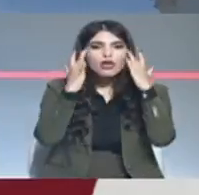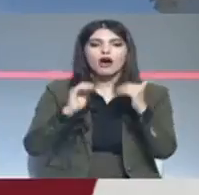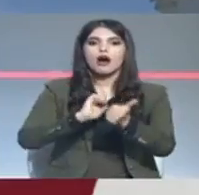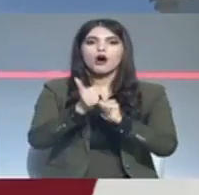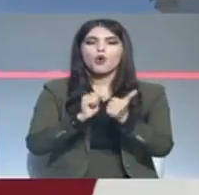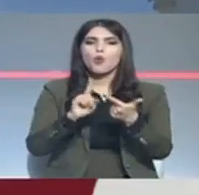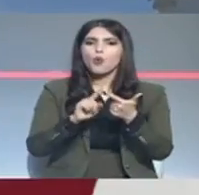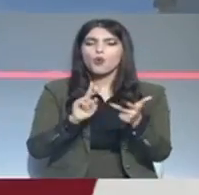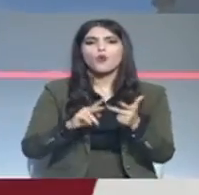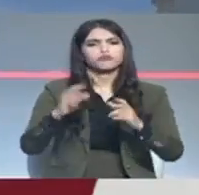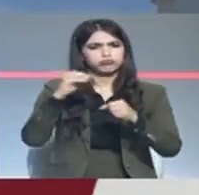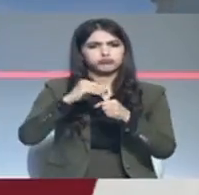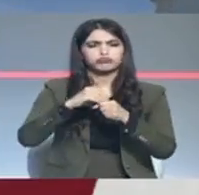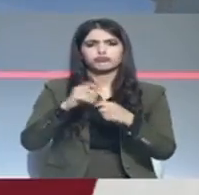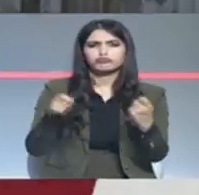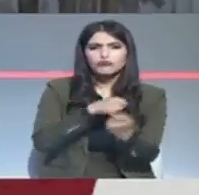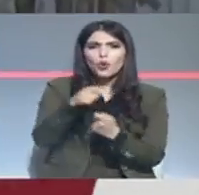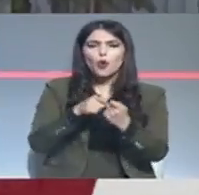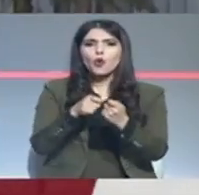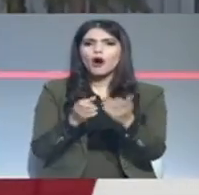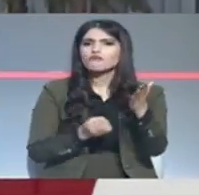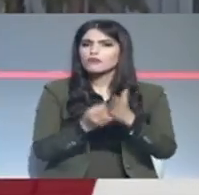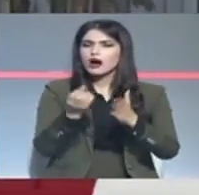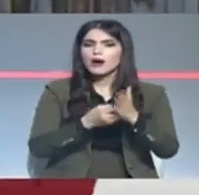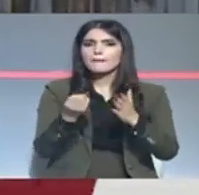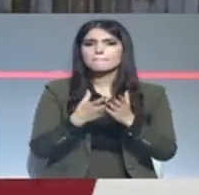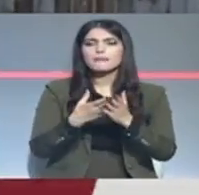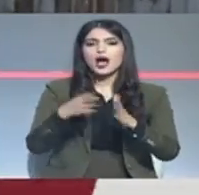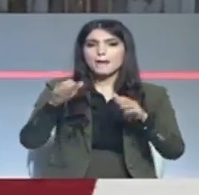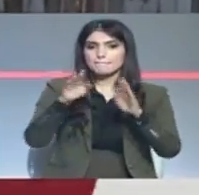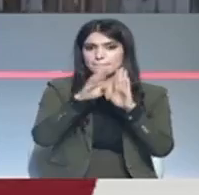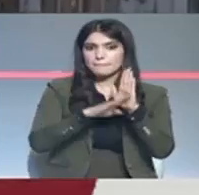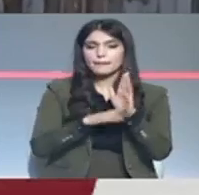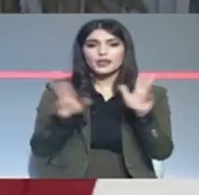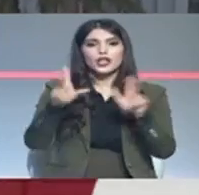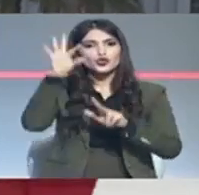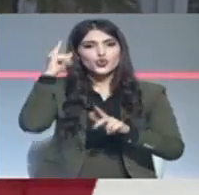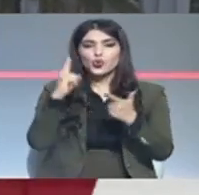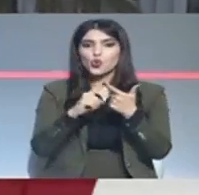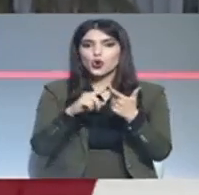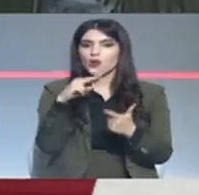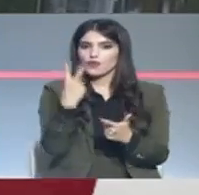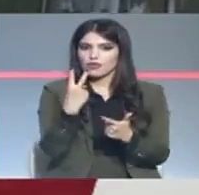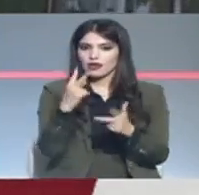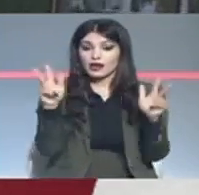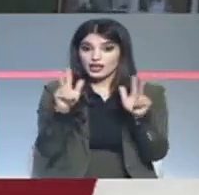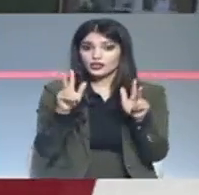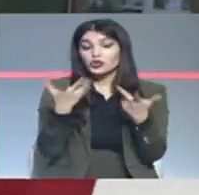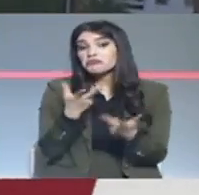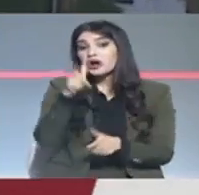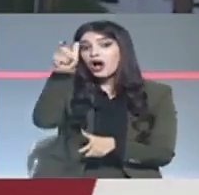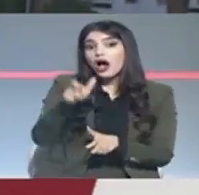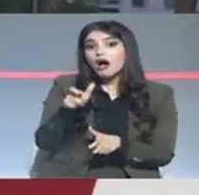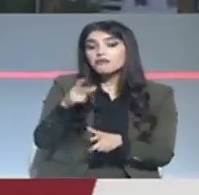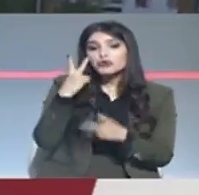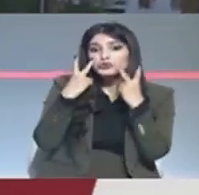واقتصاد وبرامج واخبار تؤكد برمجه التلفزه التونسيه فيها الاولى والثانيه قد لا يجد لم تلقى